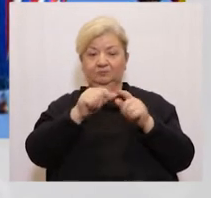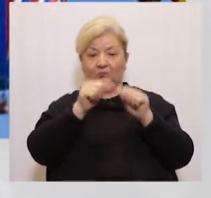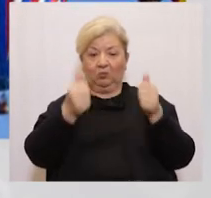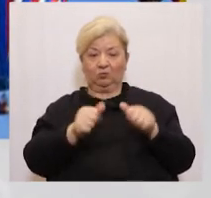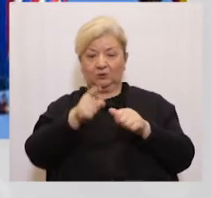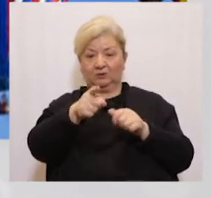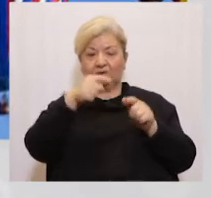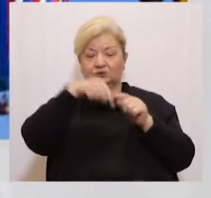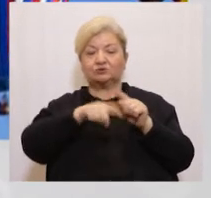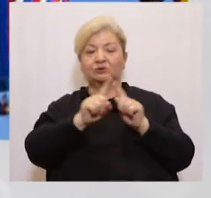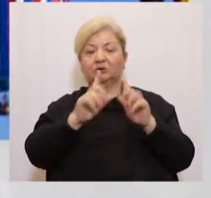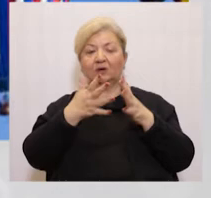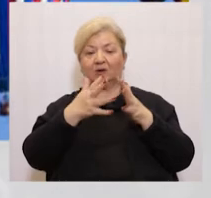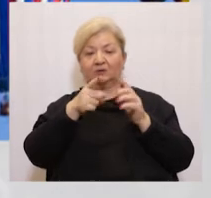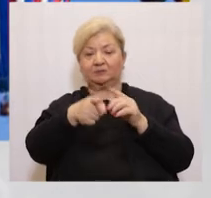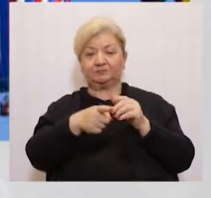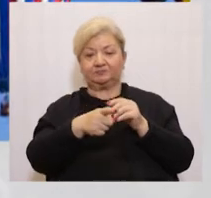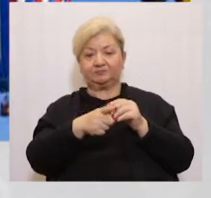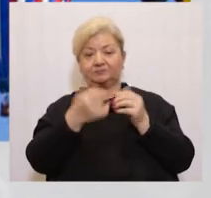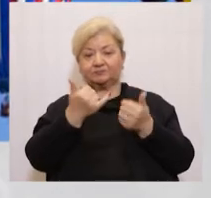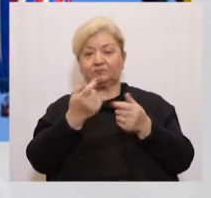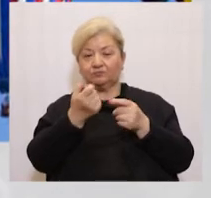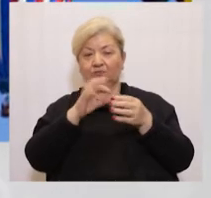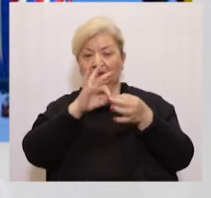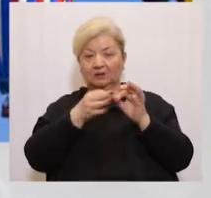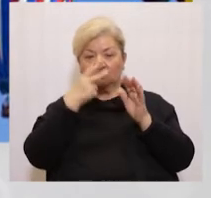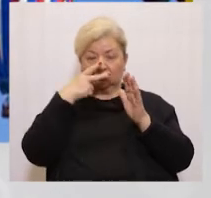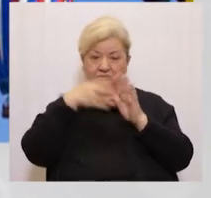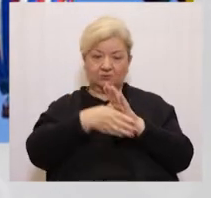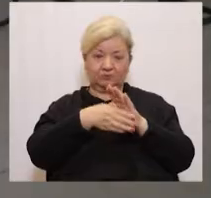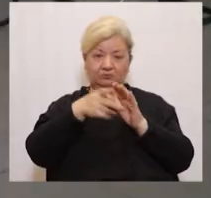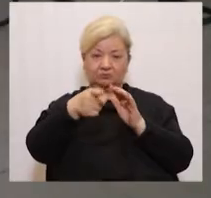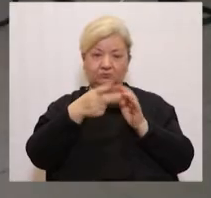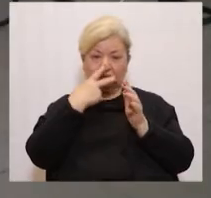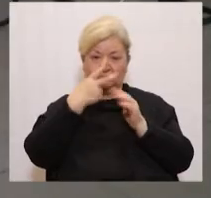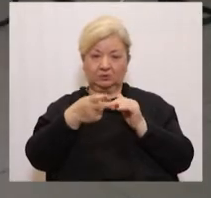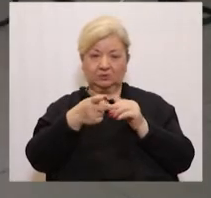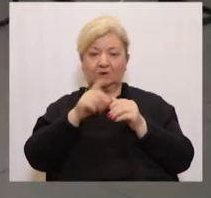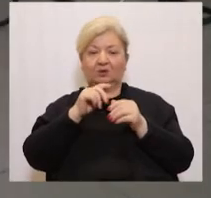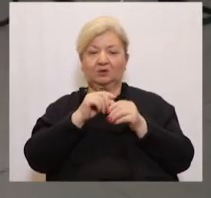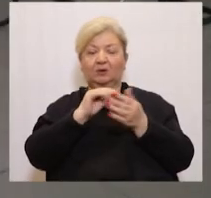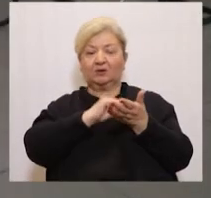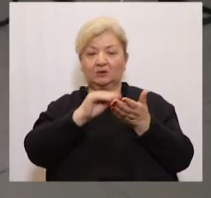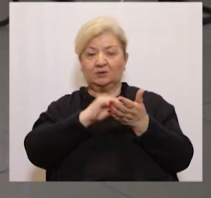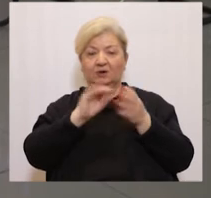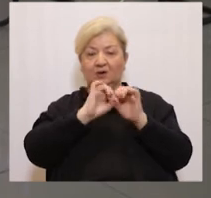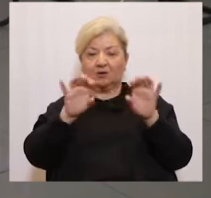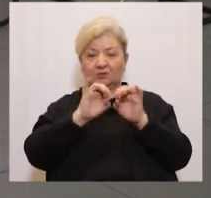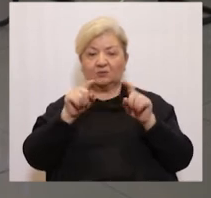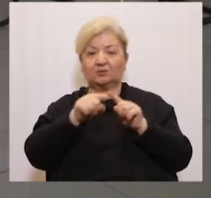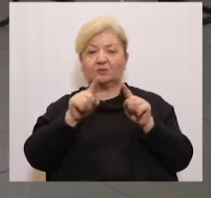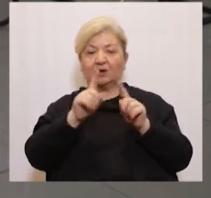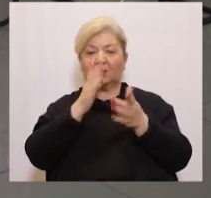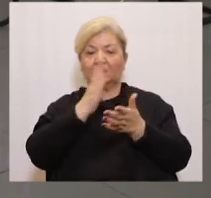მოდელი, რა ხდება შიგნით. მოდით, ცოტა უფრო დეტალურად ჩავიხედოთ და სადოთ ავღწეროთ, რა ხდება იდეალურ